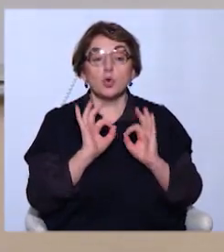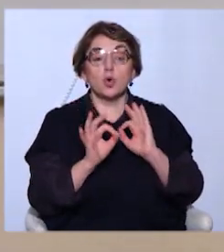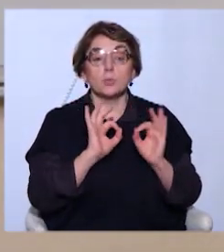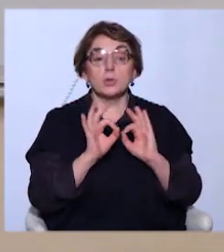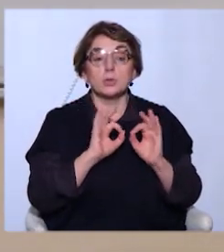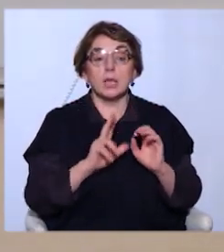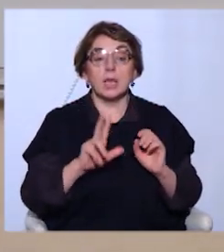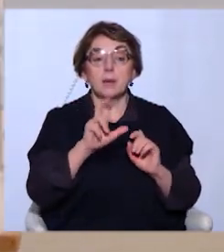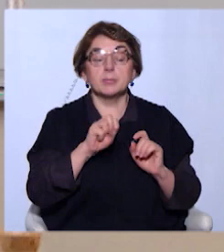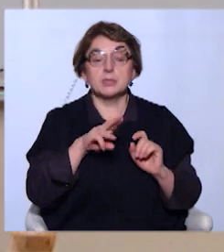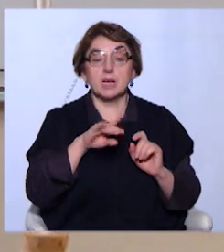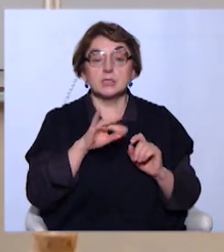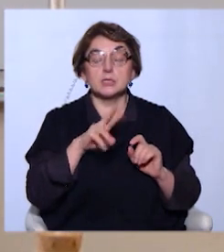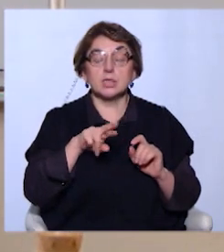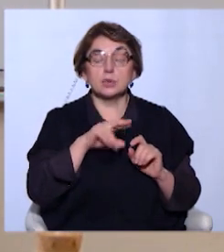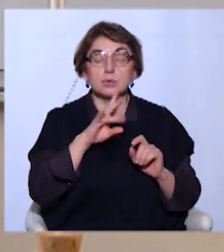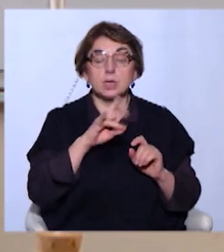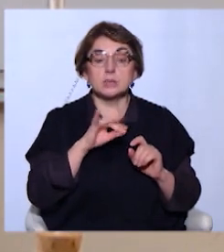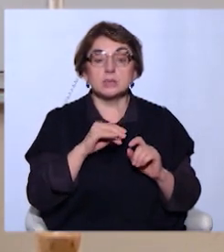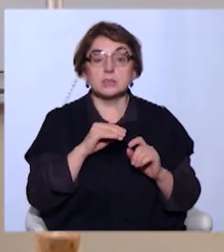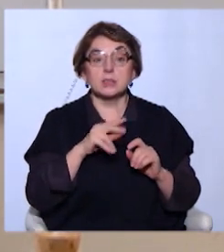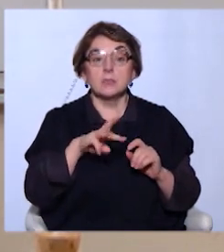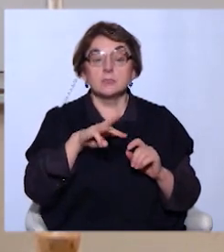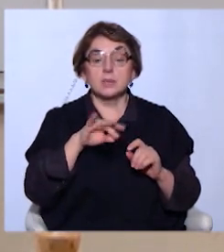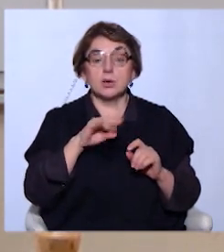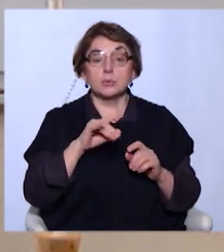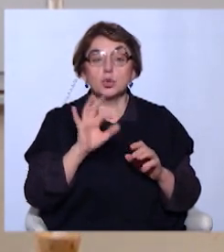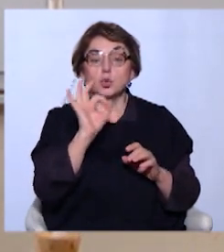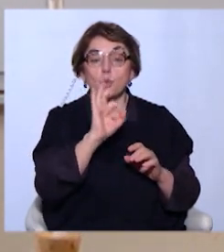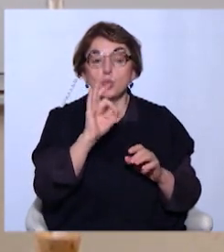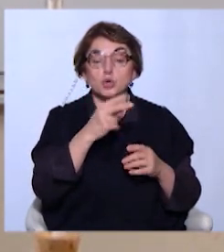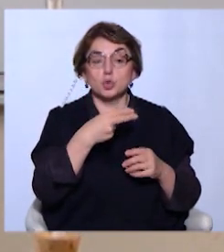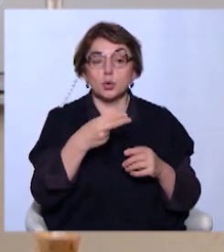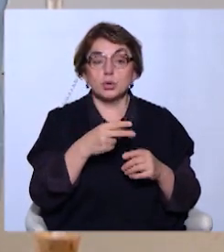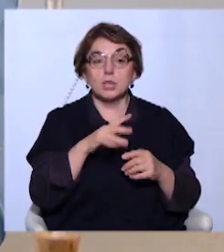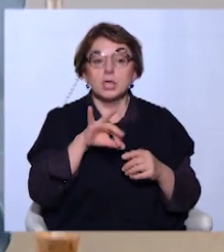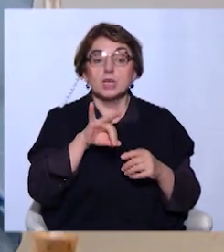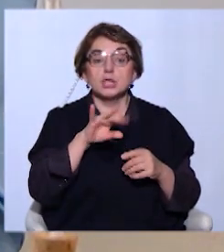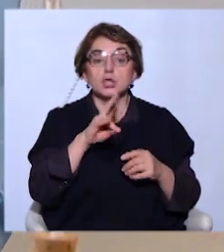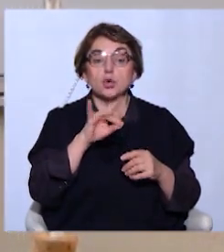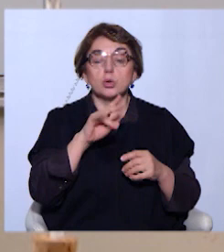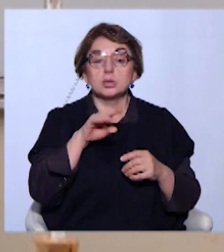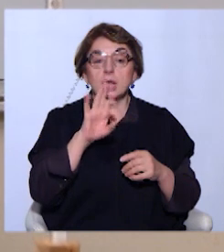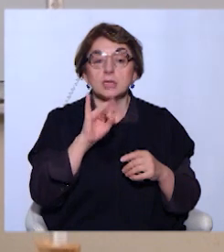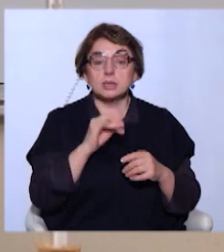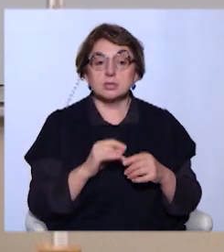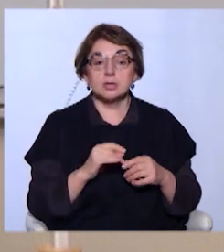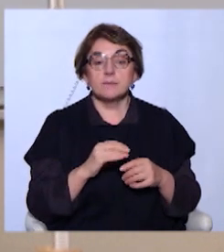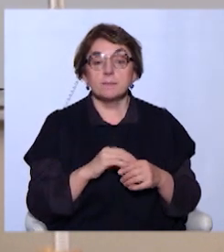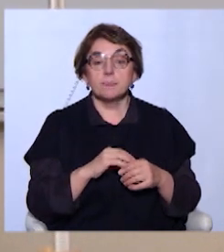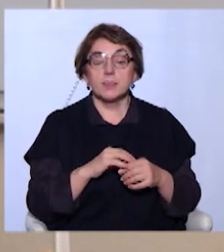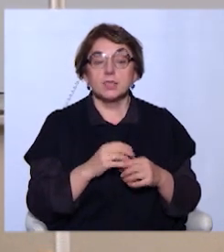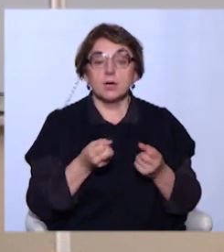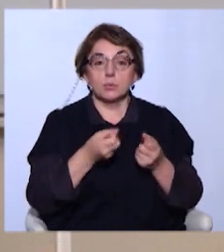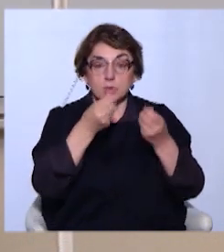რომ ნორმალური ჰეპტანის დეტონაციური მედეგობა არის ნულის ტოლი, ხოლო